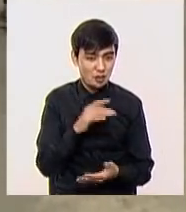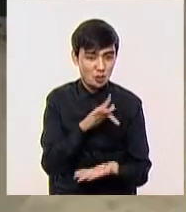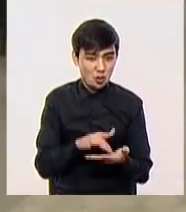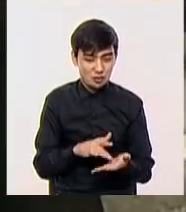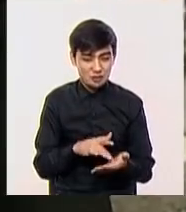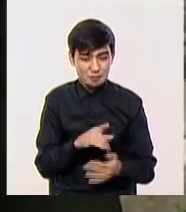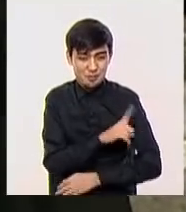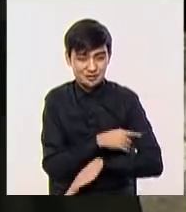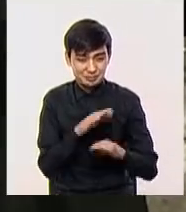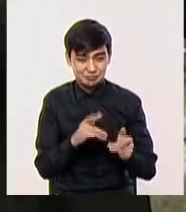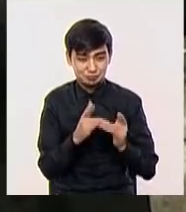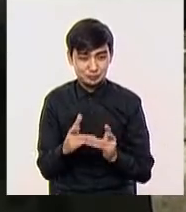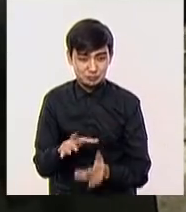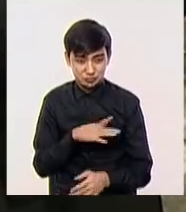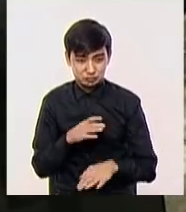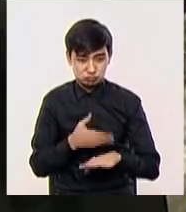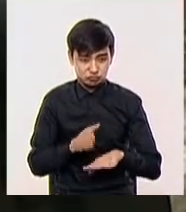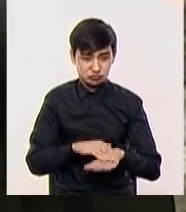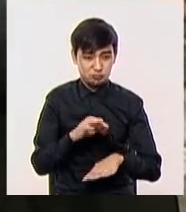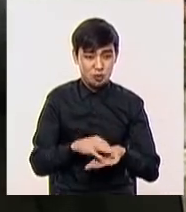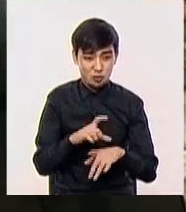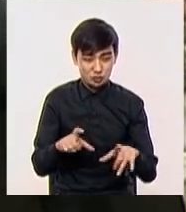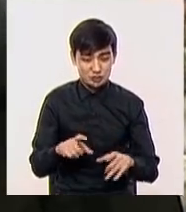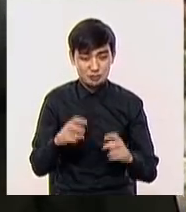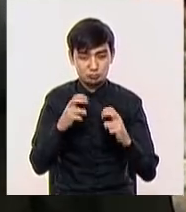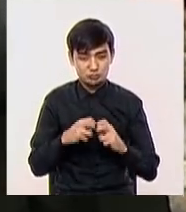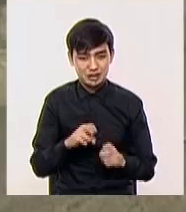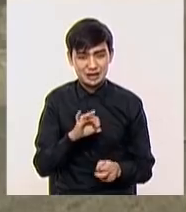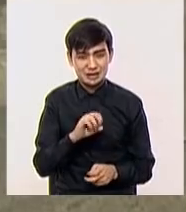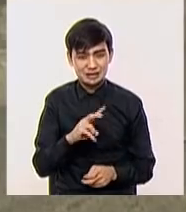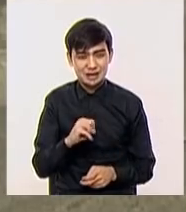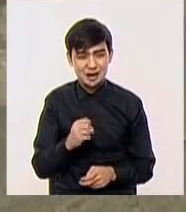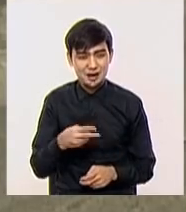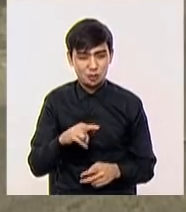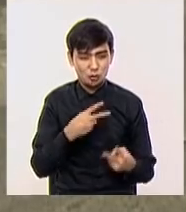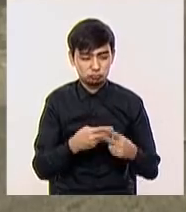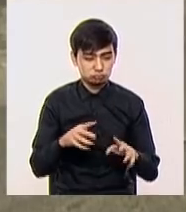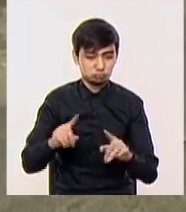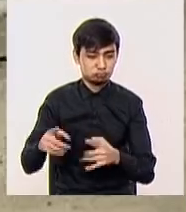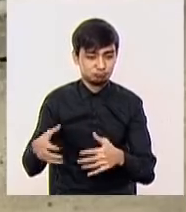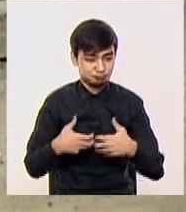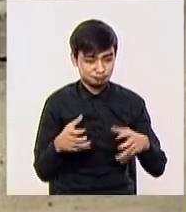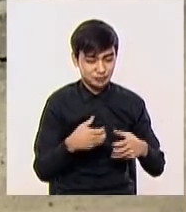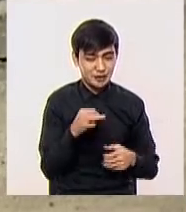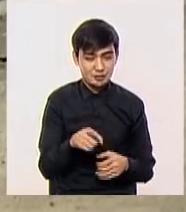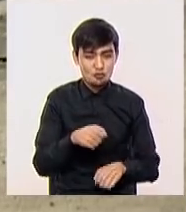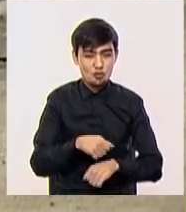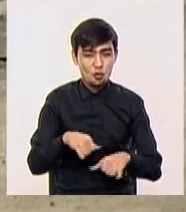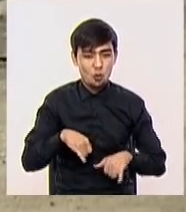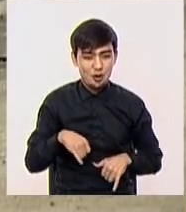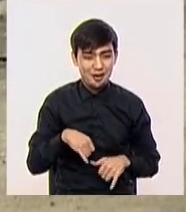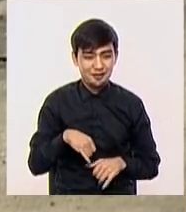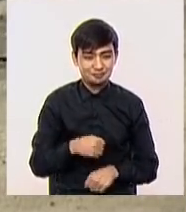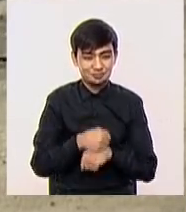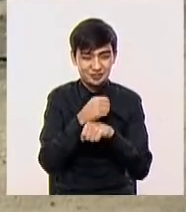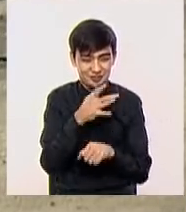ауруханаларының жансақтау бөлімінен осындай диагнозбен шыққандарды тергеу изоляторына кеп қамап, көбіне дерлік ланкестік бабы бойынша